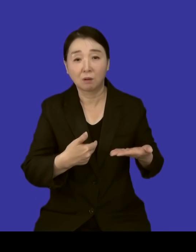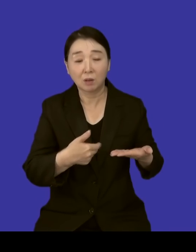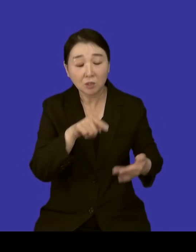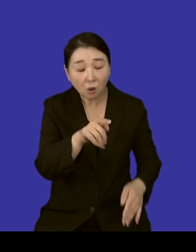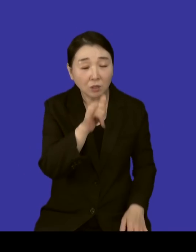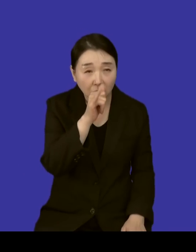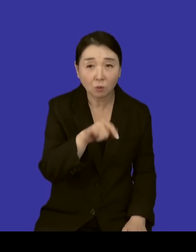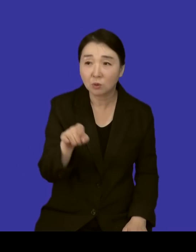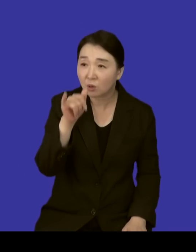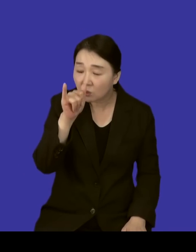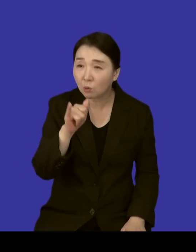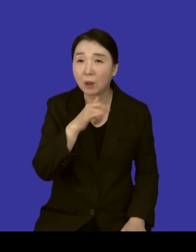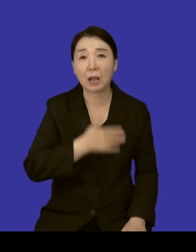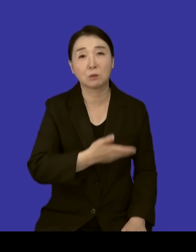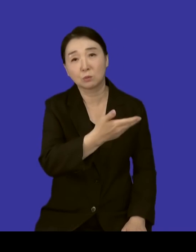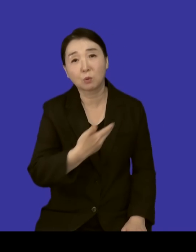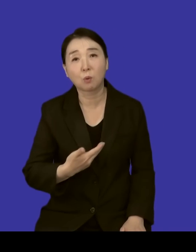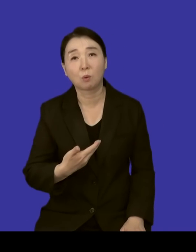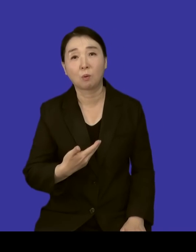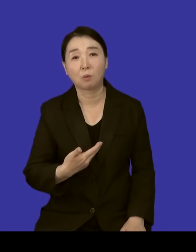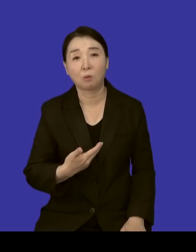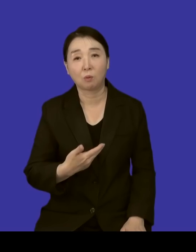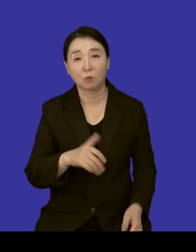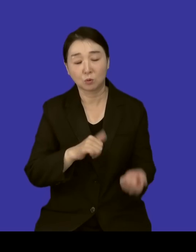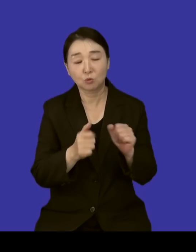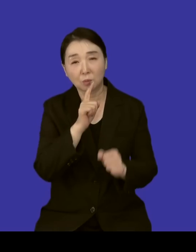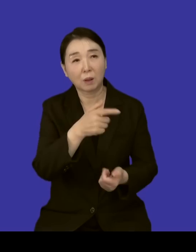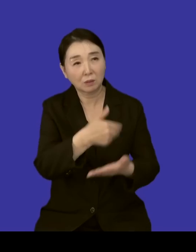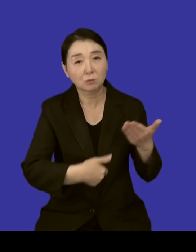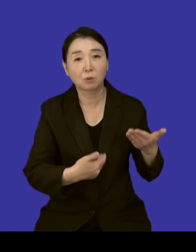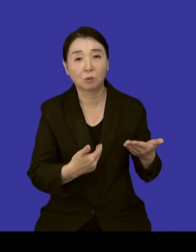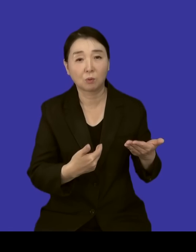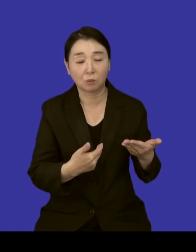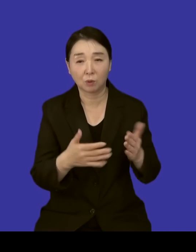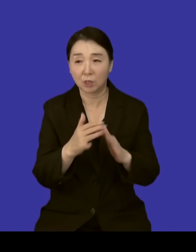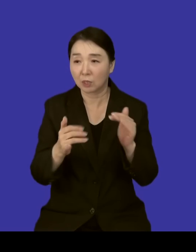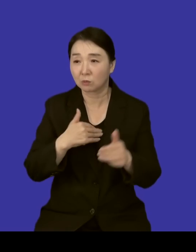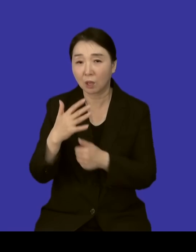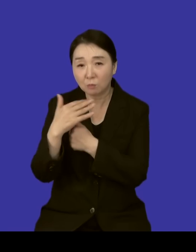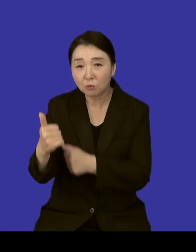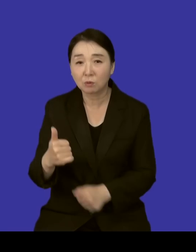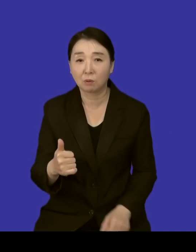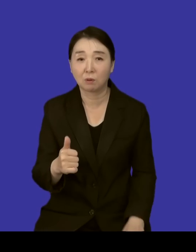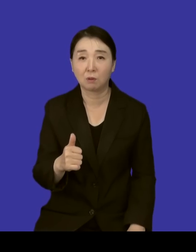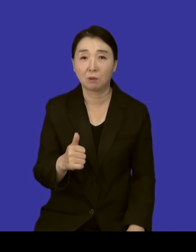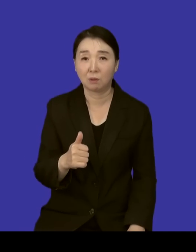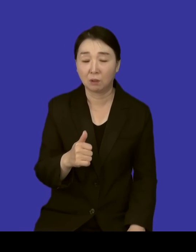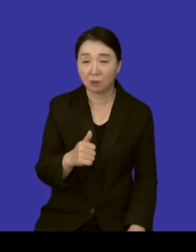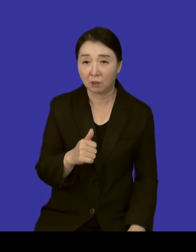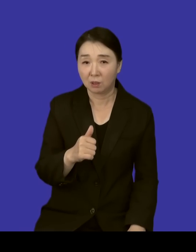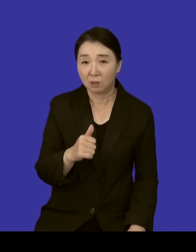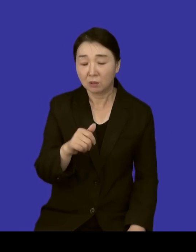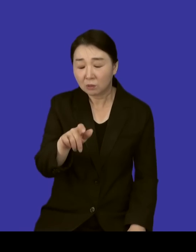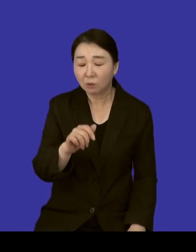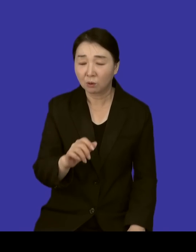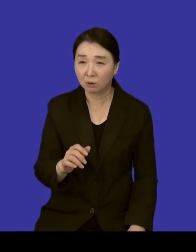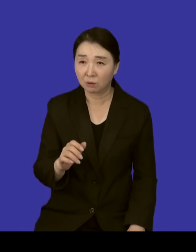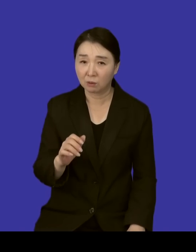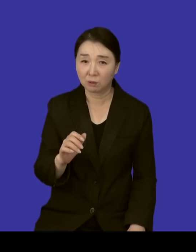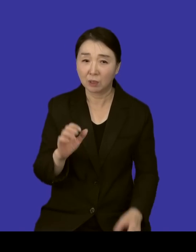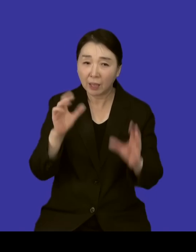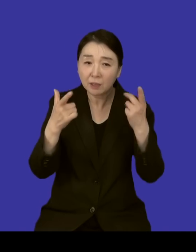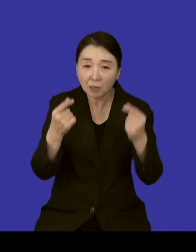있고 저건 저기 있고 막 이러면서 알려주느라고. 네네. 식구들은 나를 불러내가지고 철이 없고 경솔에도 분수가 있지 왜